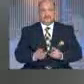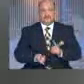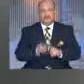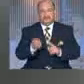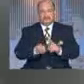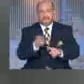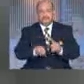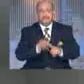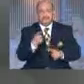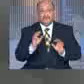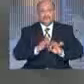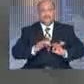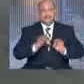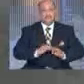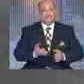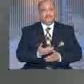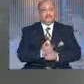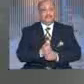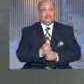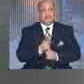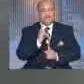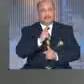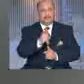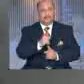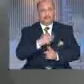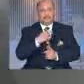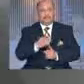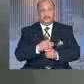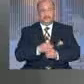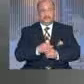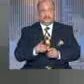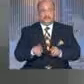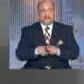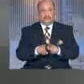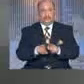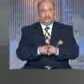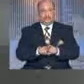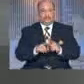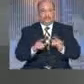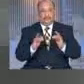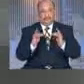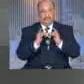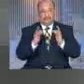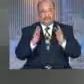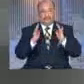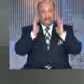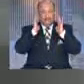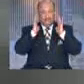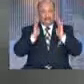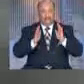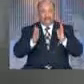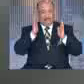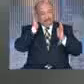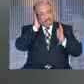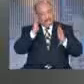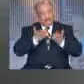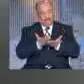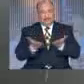عندهمش سكانات، مكسرة السكانات، ما قالوا شيء وقتاش. يعني راكدة برك؟ راكدة قاعدة كهو.